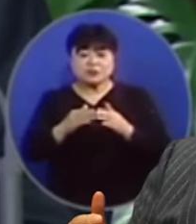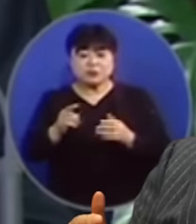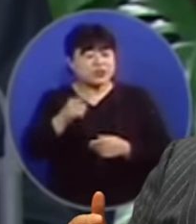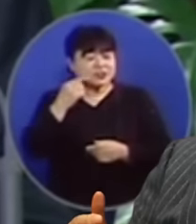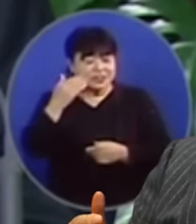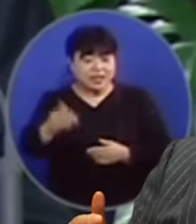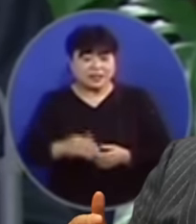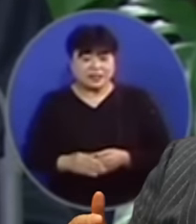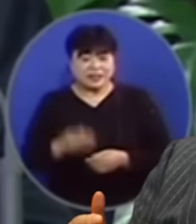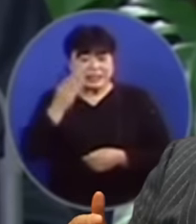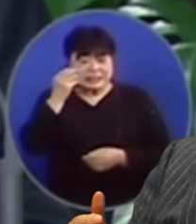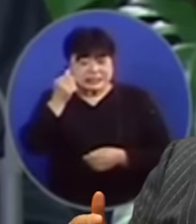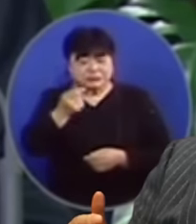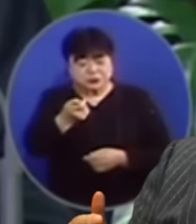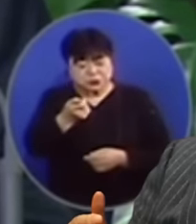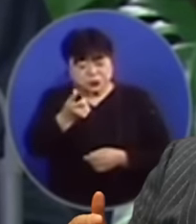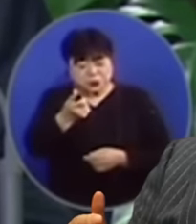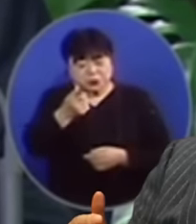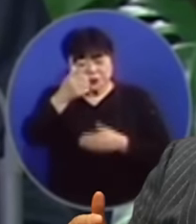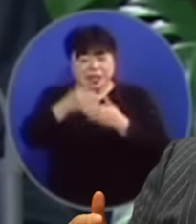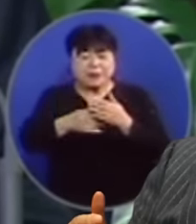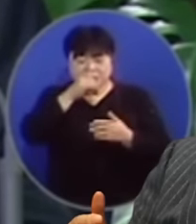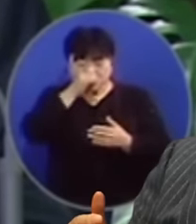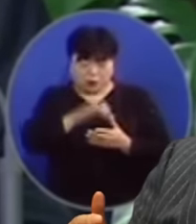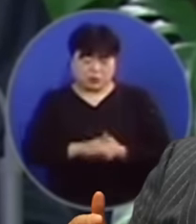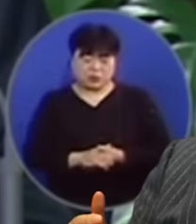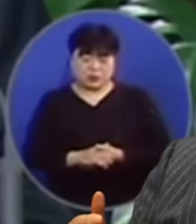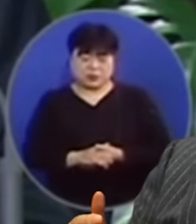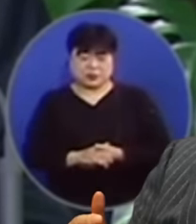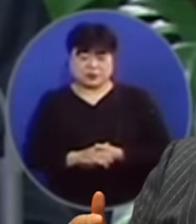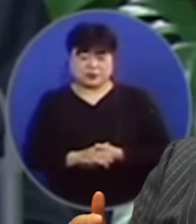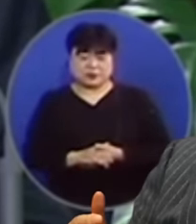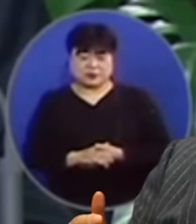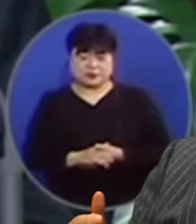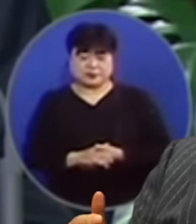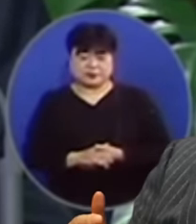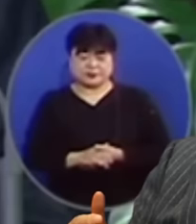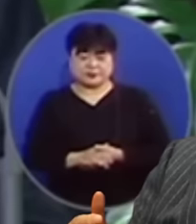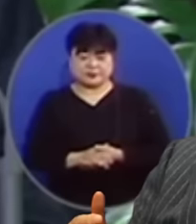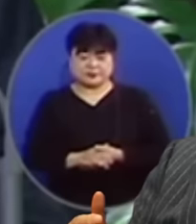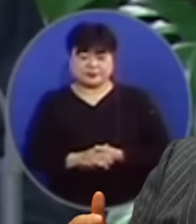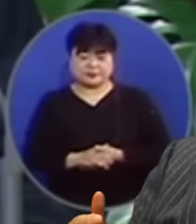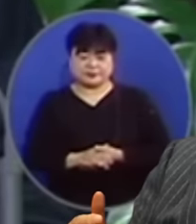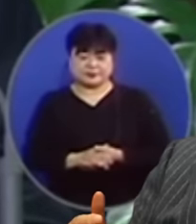있느냐? 기름병에 기름 반쯤 있는 것밖에 없습니다. 그래?